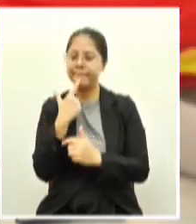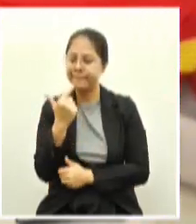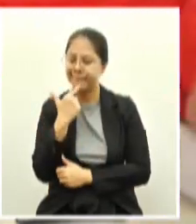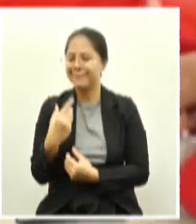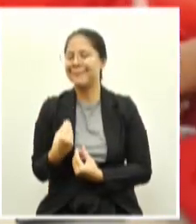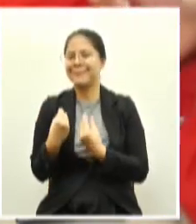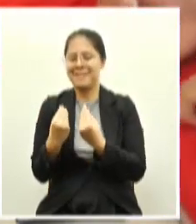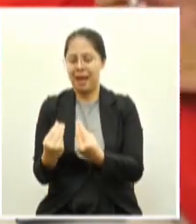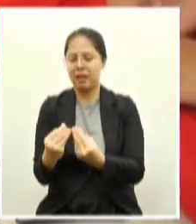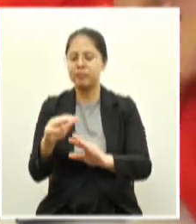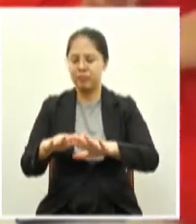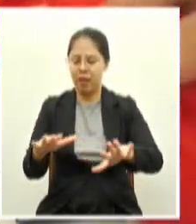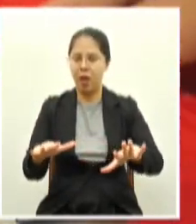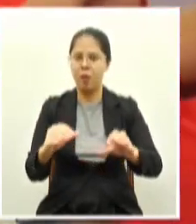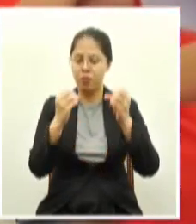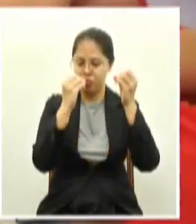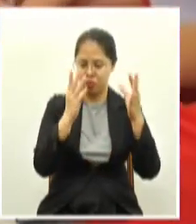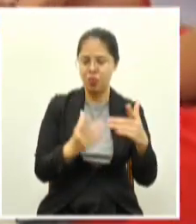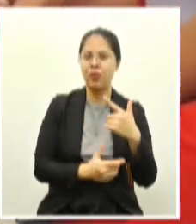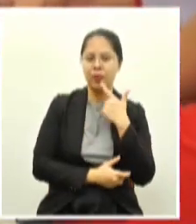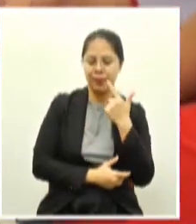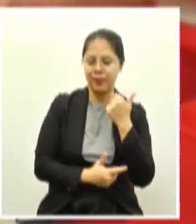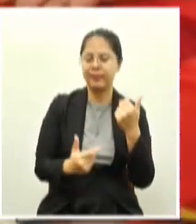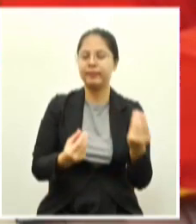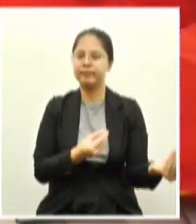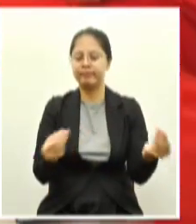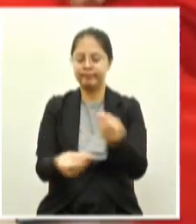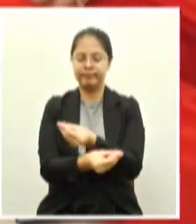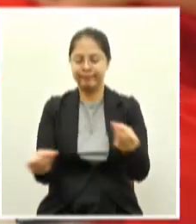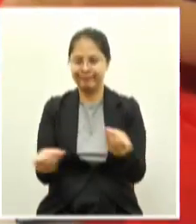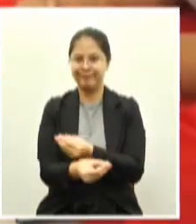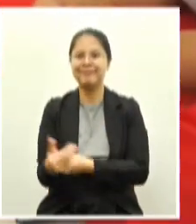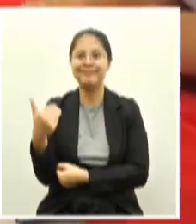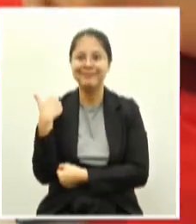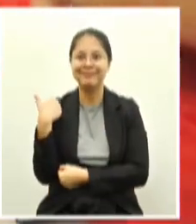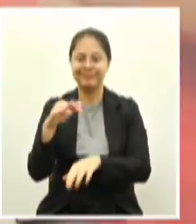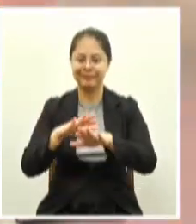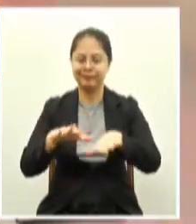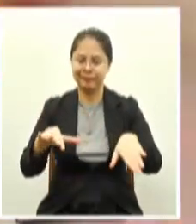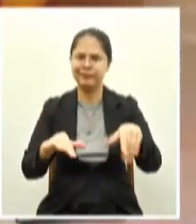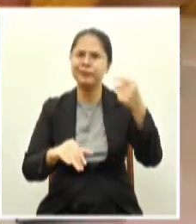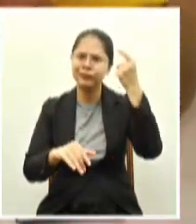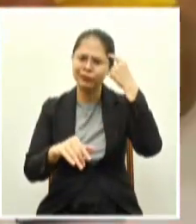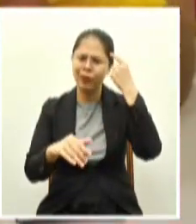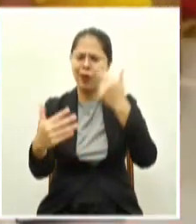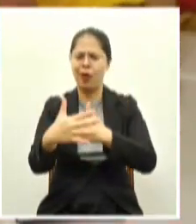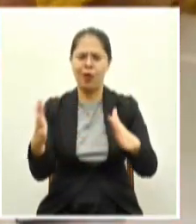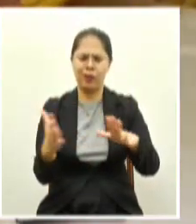ะไว้ใจครูแล้วก็ครูก็จะไว้ใจเด็กเป็นห้องเรียนที่เด็กรู้สึกได้ว่ามันไม่ใช่ห้องเรียนนะ